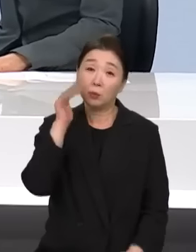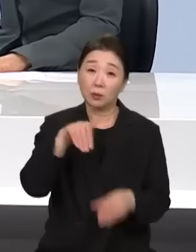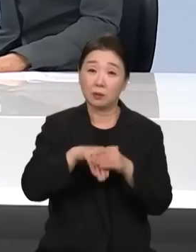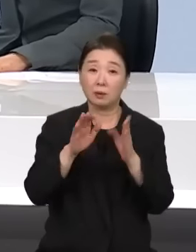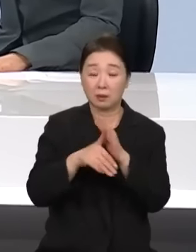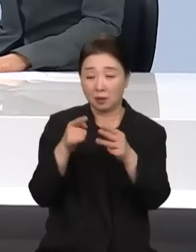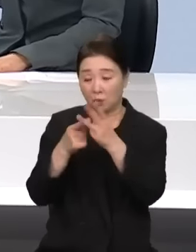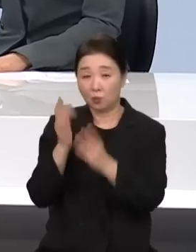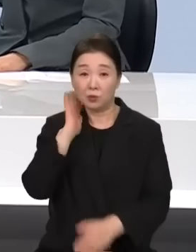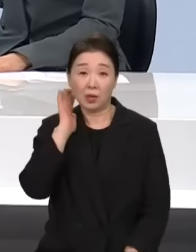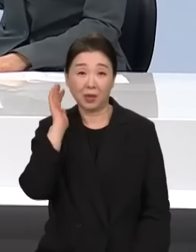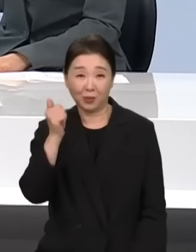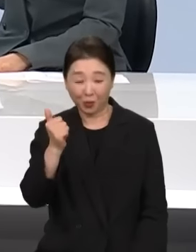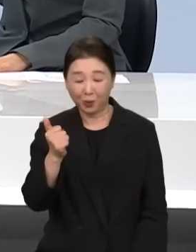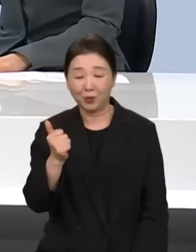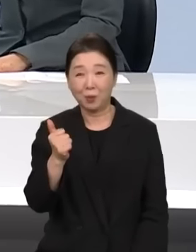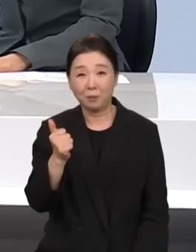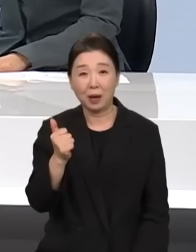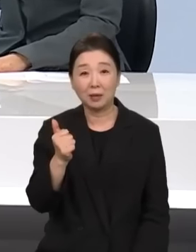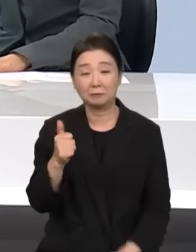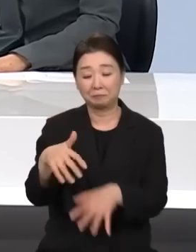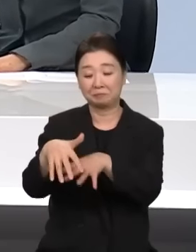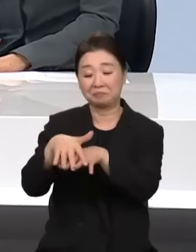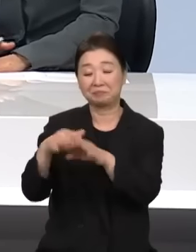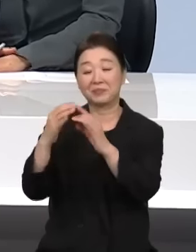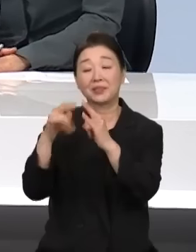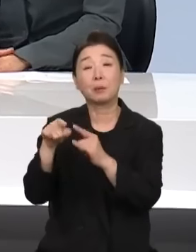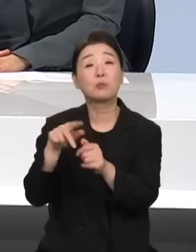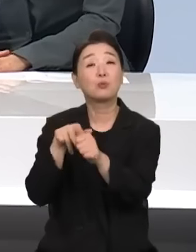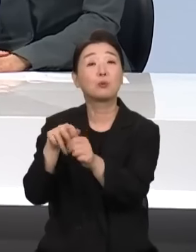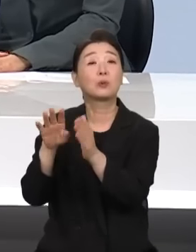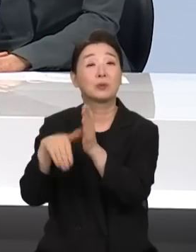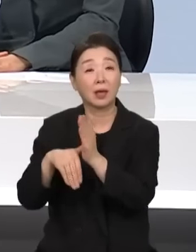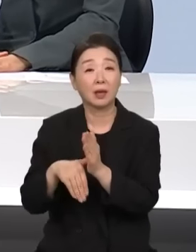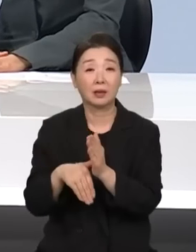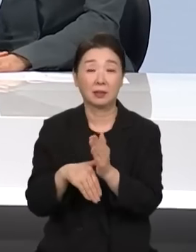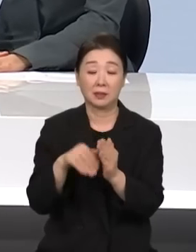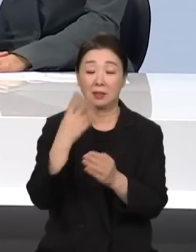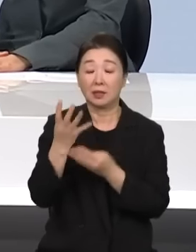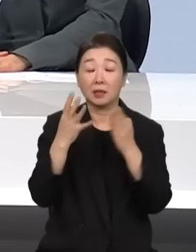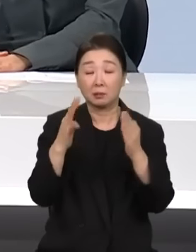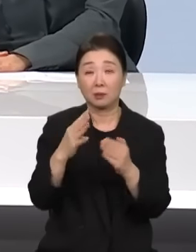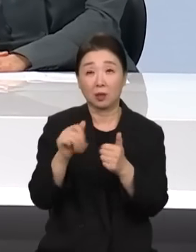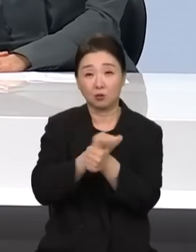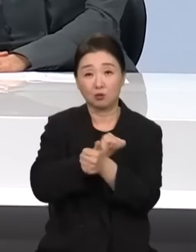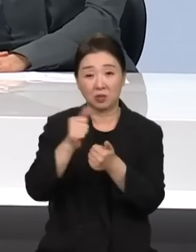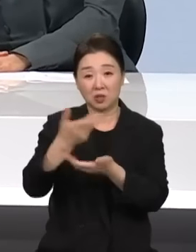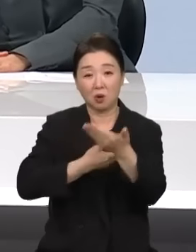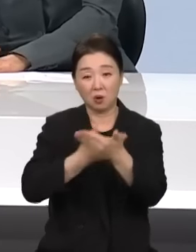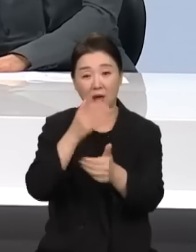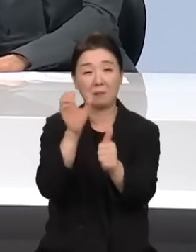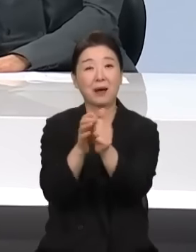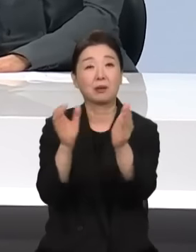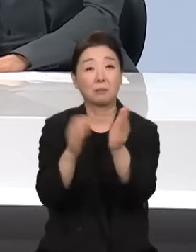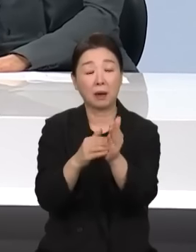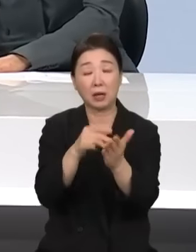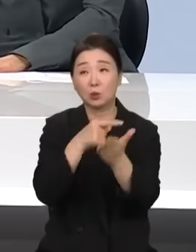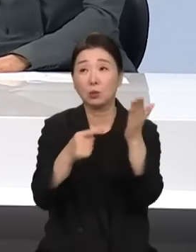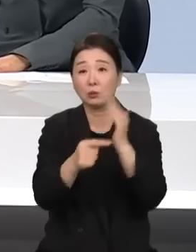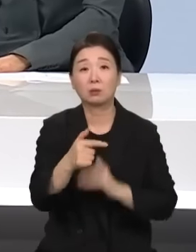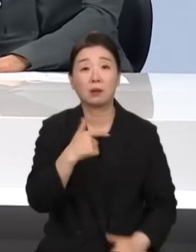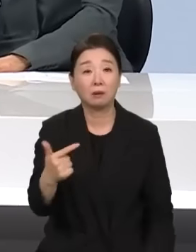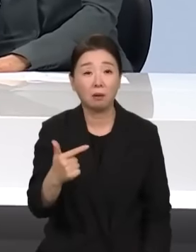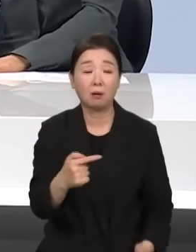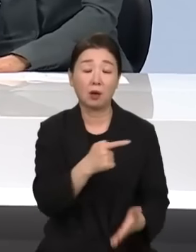윤성열 당시 국민의인 대선 캠 후보는이 넉 달쯤 주식 거래를 맡겼는데 계속 손해만 봐서이 손실을